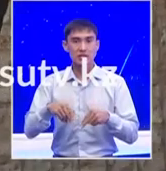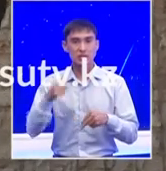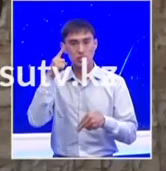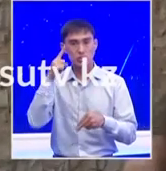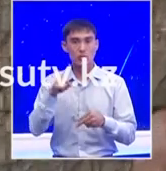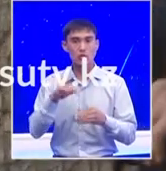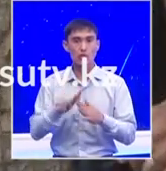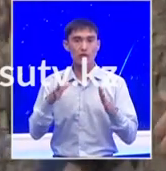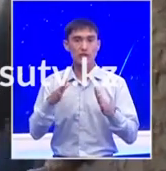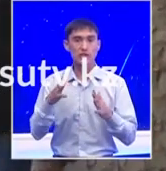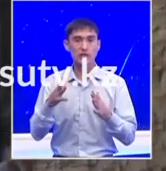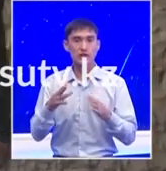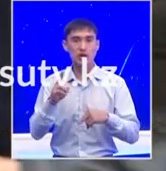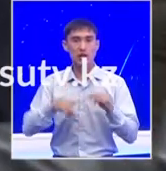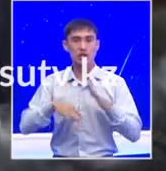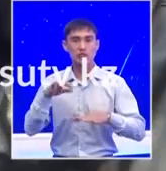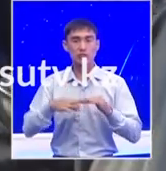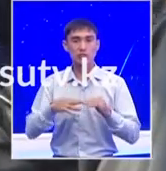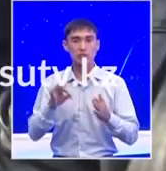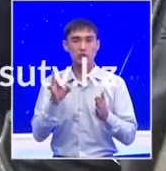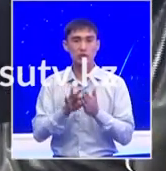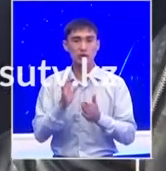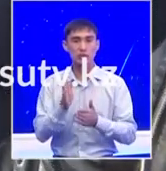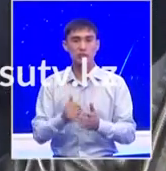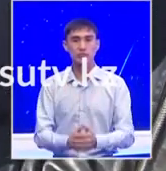нецелесообразным увеличивать количество рабочих рук.